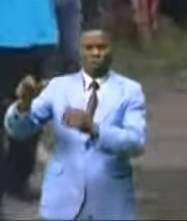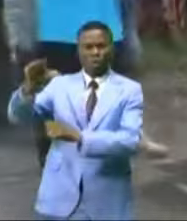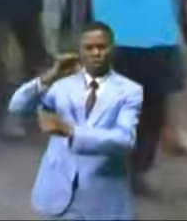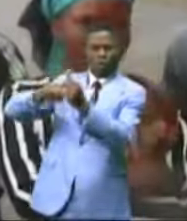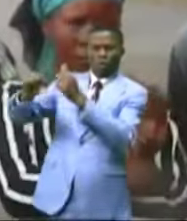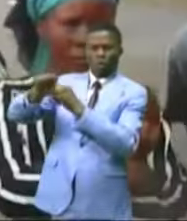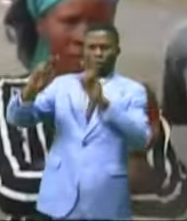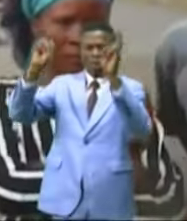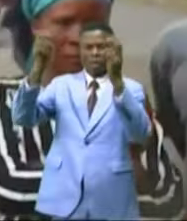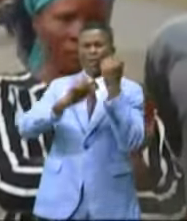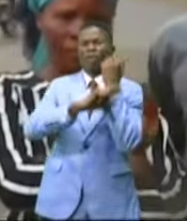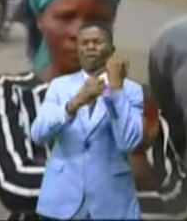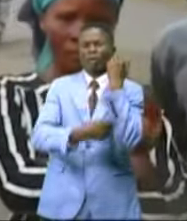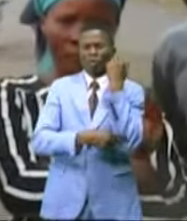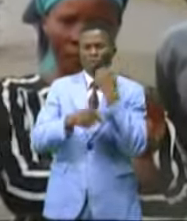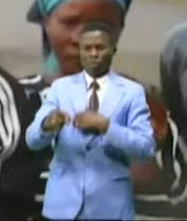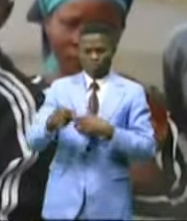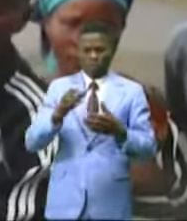de